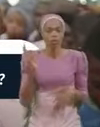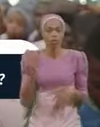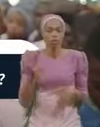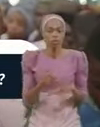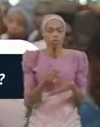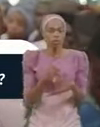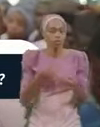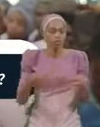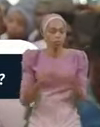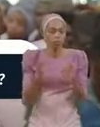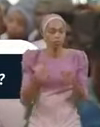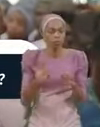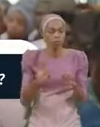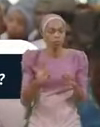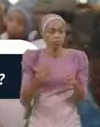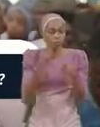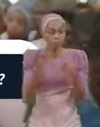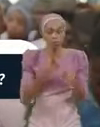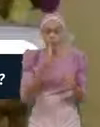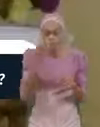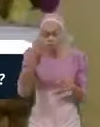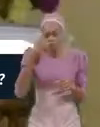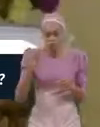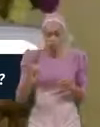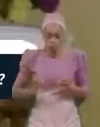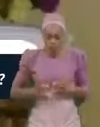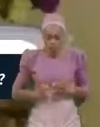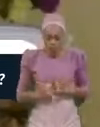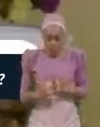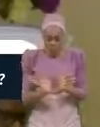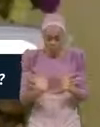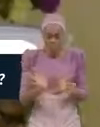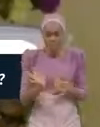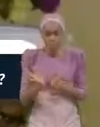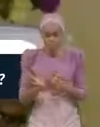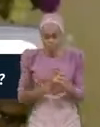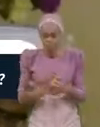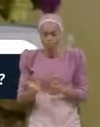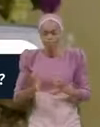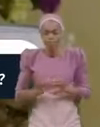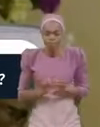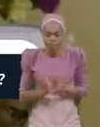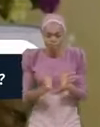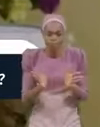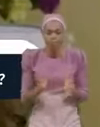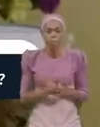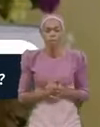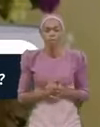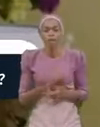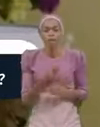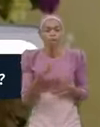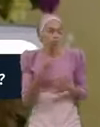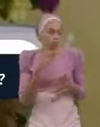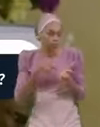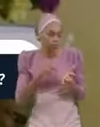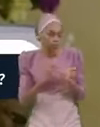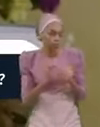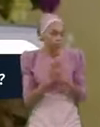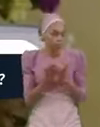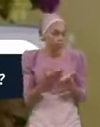Écritures la place des questions dans les Écritures c'est pour l'illumination quand vous lisez les voz